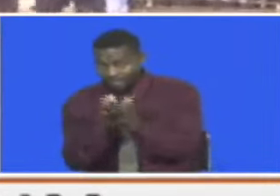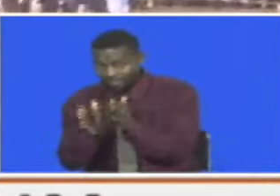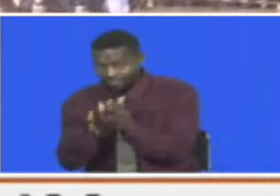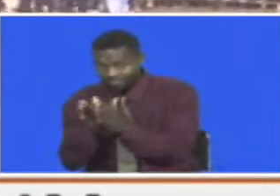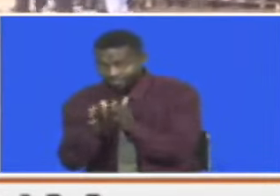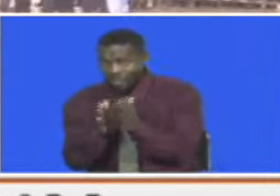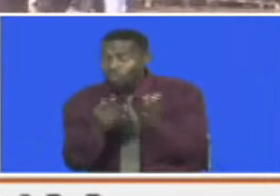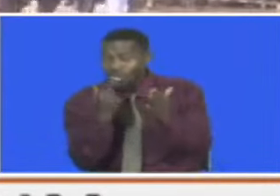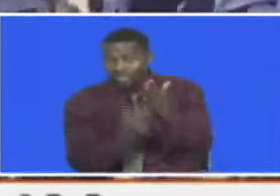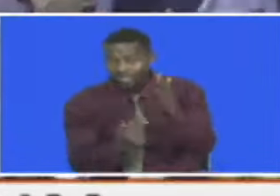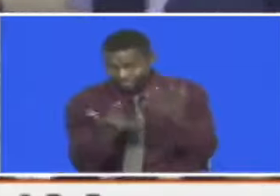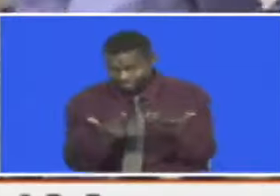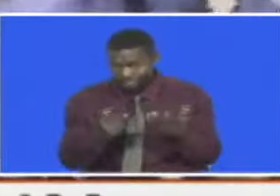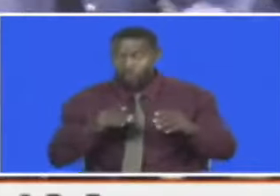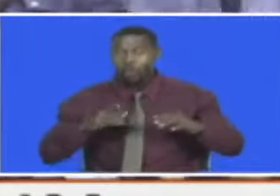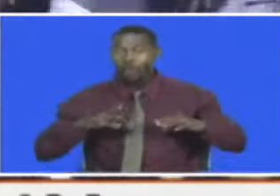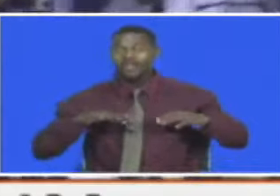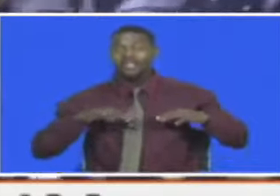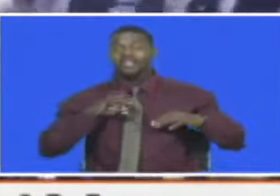Mashujaa.